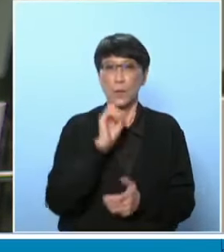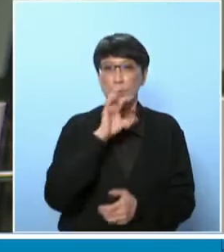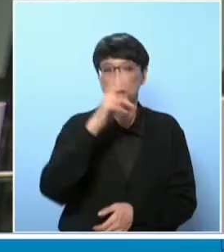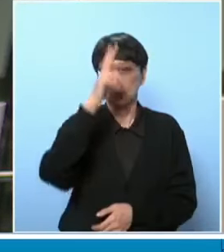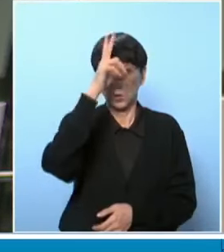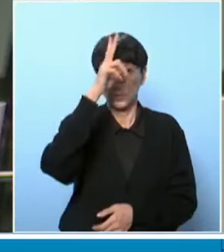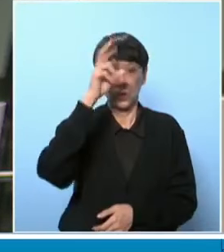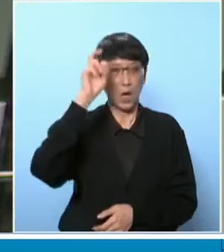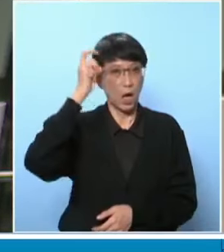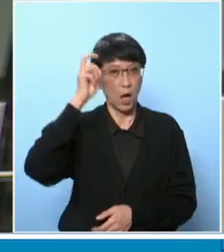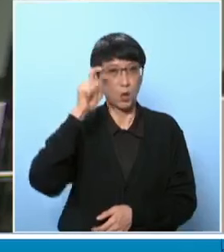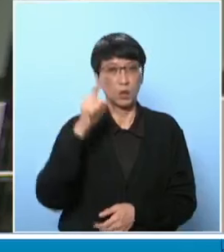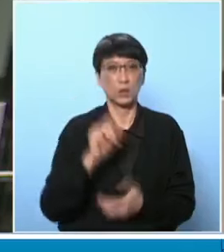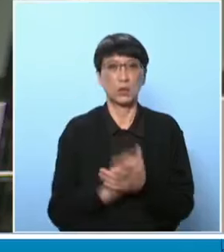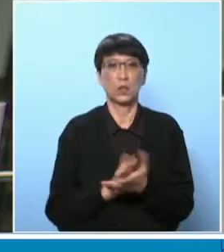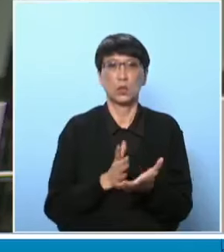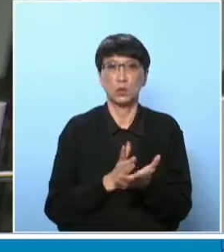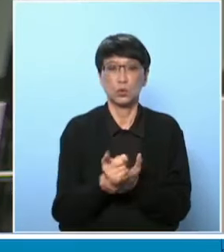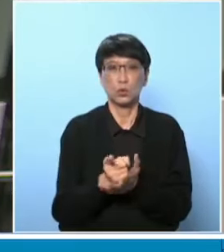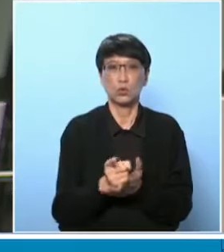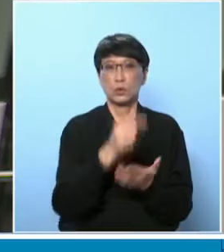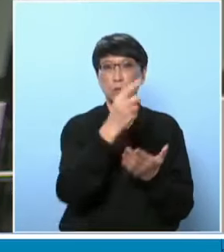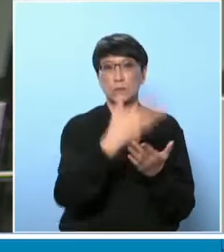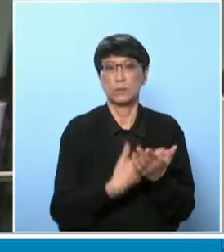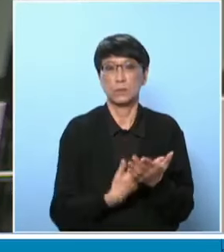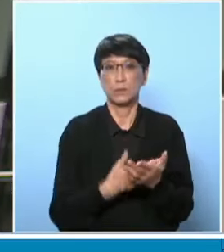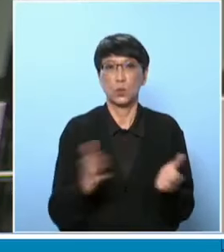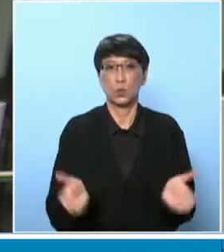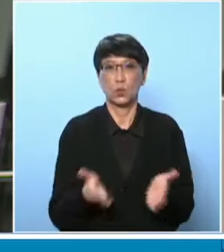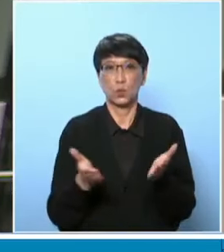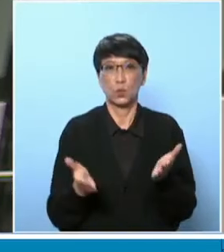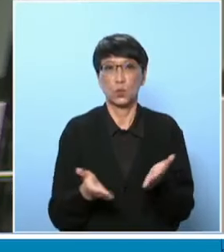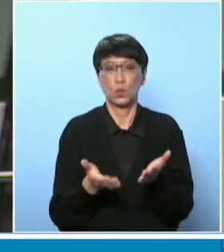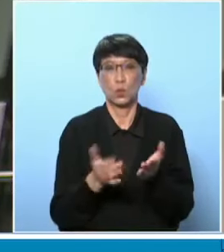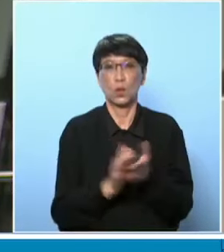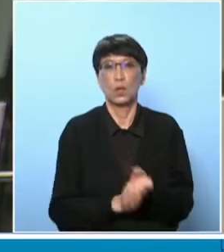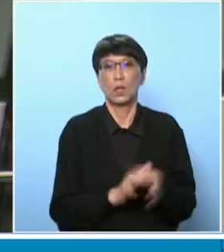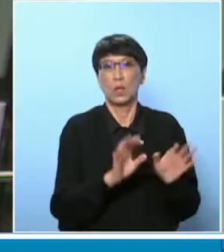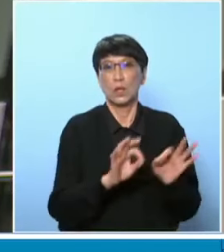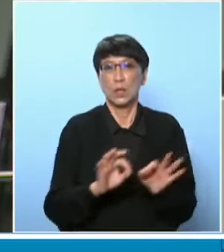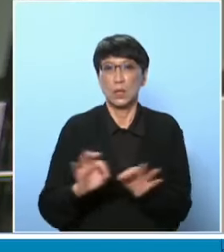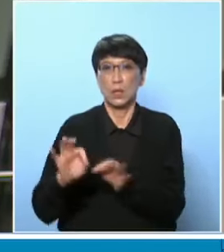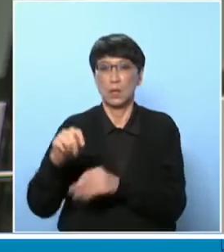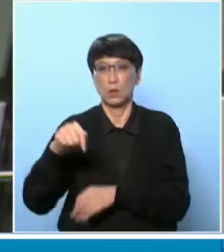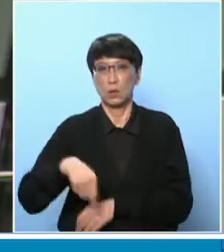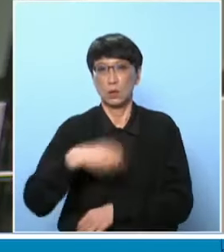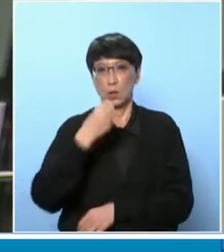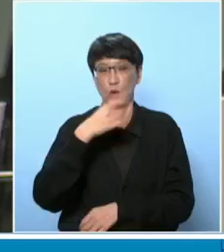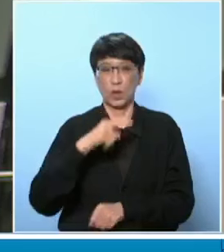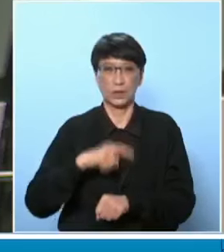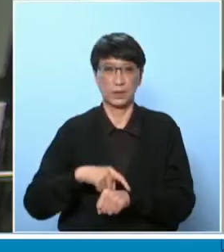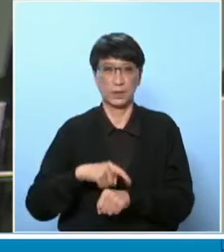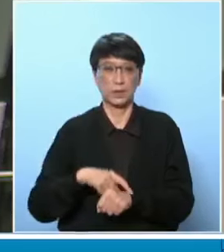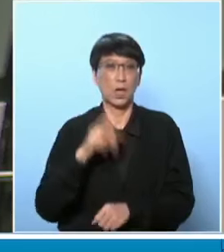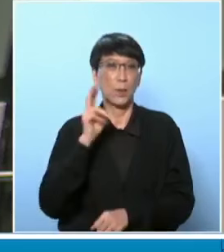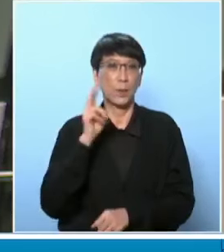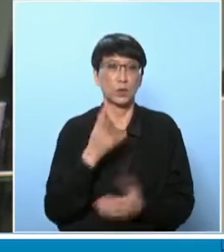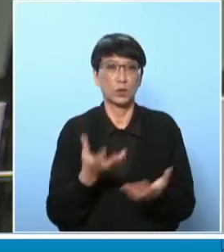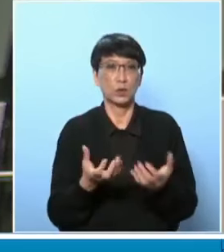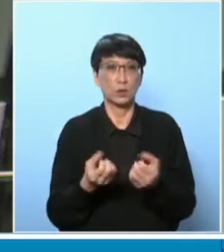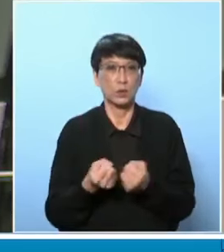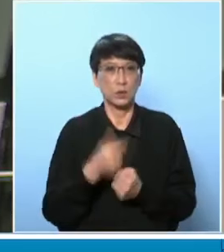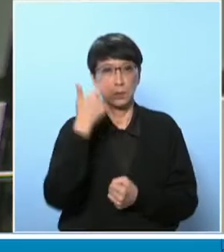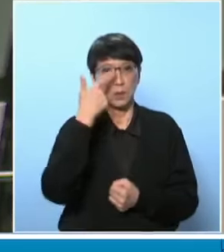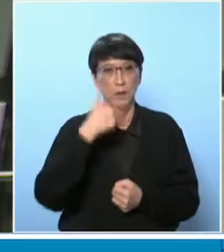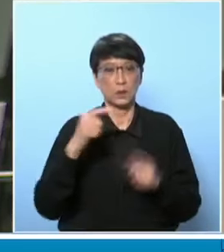有冇考慮一啲針對性嘅措施咧，係可以鼓勵遊客延長逗留在港嘅時間，例如接納新